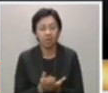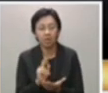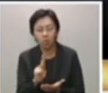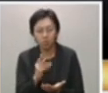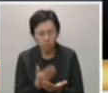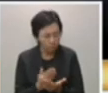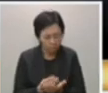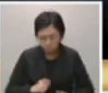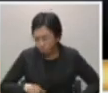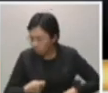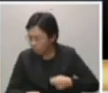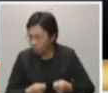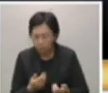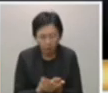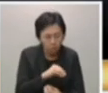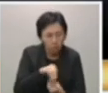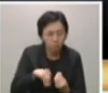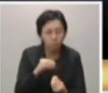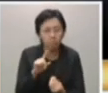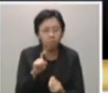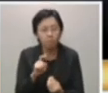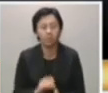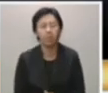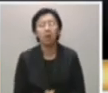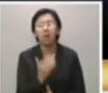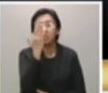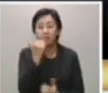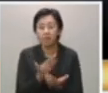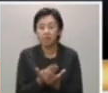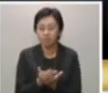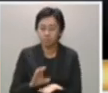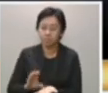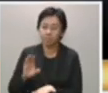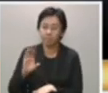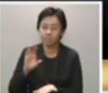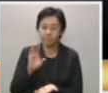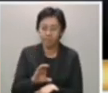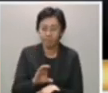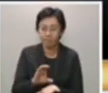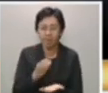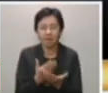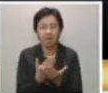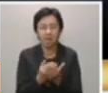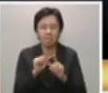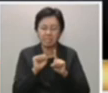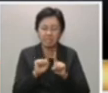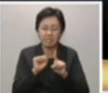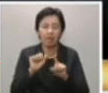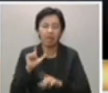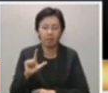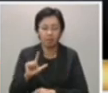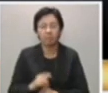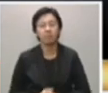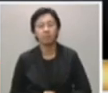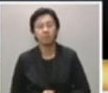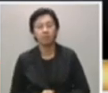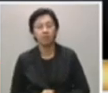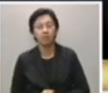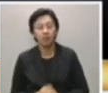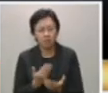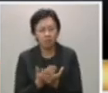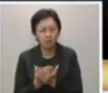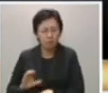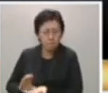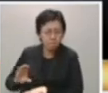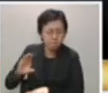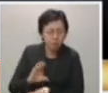อที่ผมจะกราบเรียนเช่นนี้ก็เพราะว่าท่านทุ่มเงินจำนวนเป็นแสนแสนล้านแต่ท่านไม่รู้เลยว่า